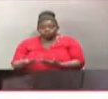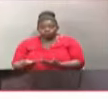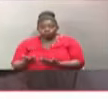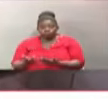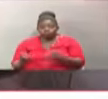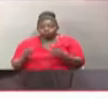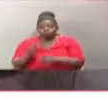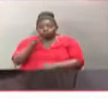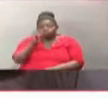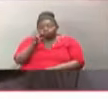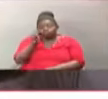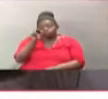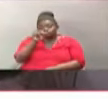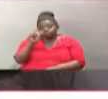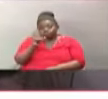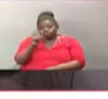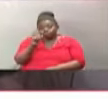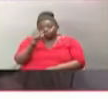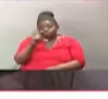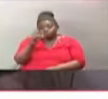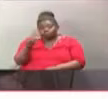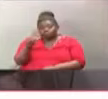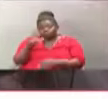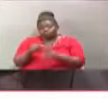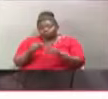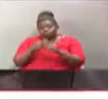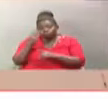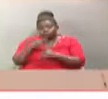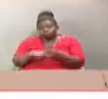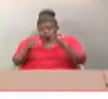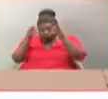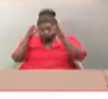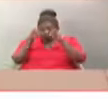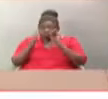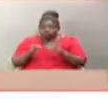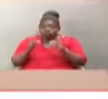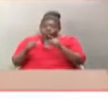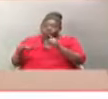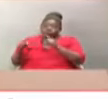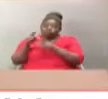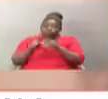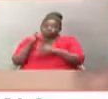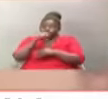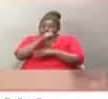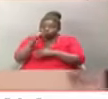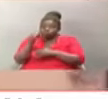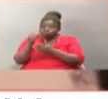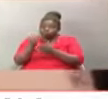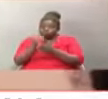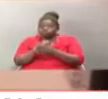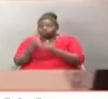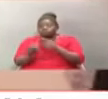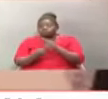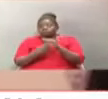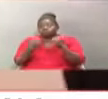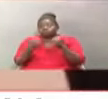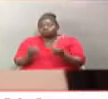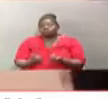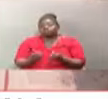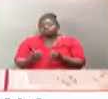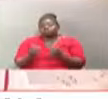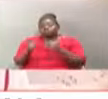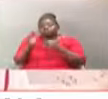Yaji Musa Senabulia Center wa Chinjaji mu Kampala agambye nti basazeewo obutayongeza bbeeyi ya nnyama olw'embeera y'ebyenfuna enzibu mu